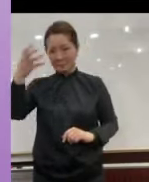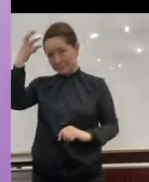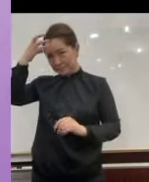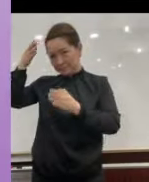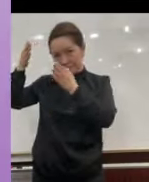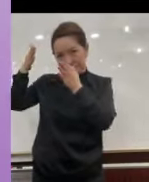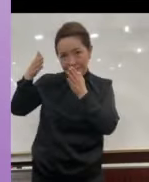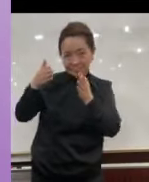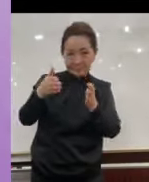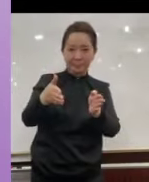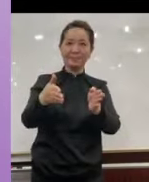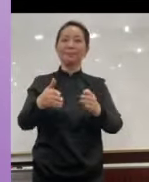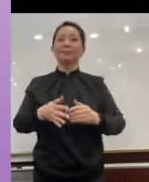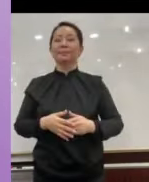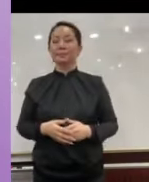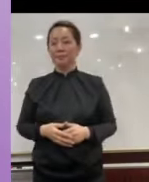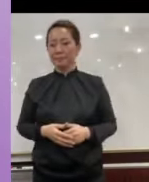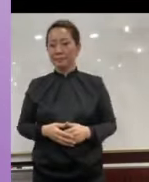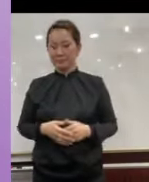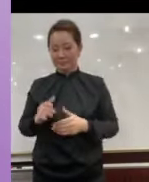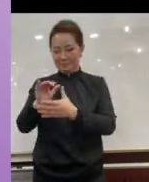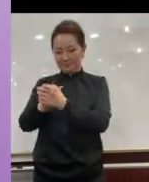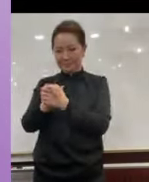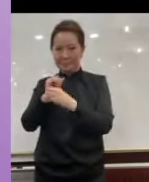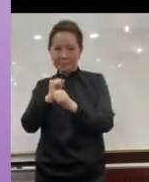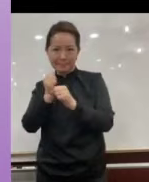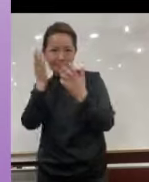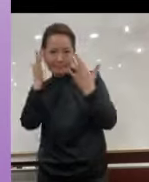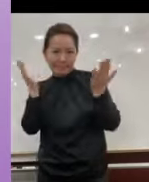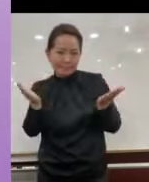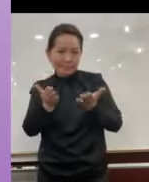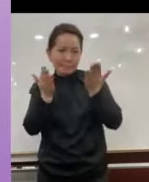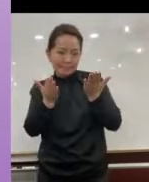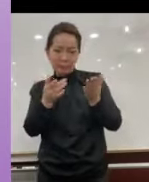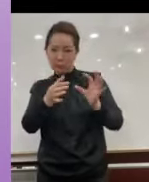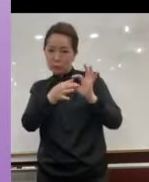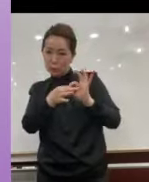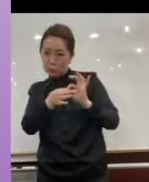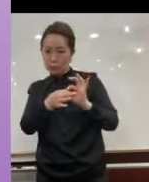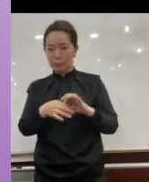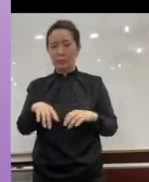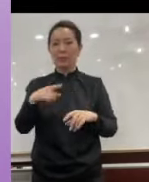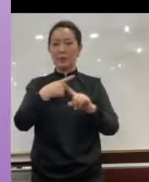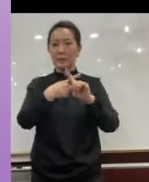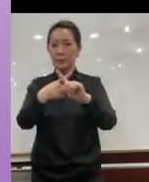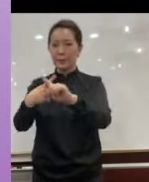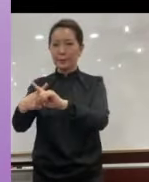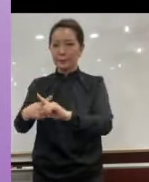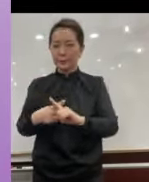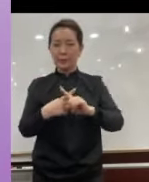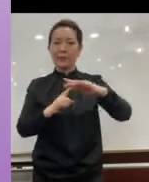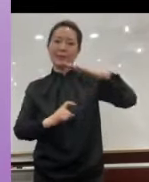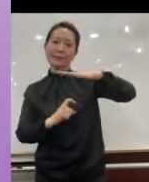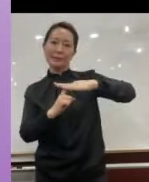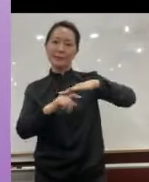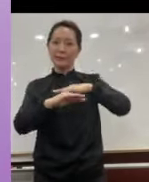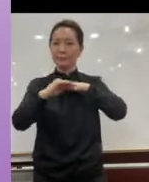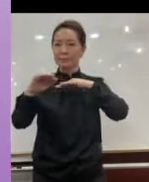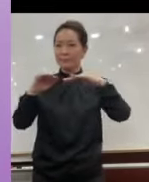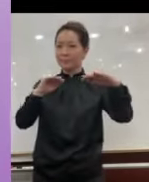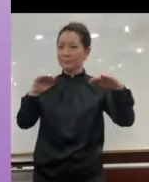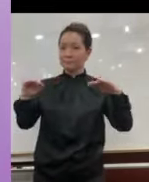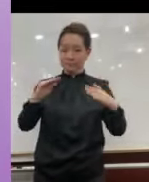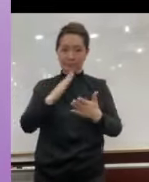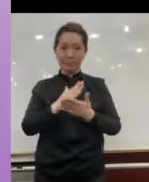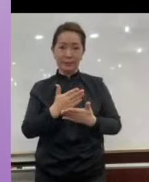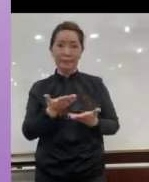газрын зүгээс одоо найдвартай арга хэмжээ авах үүднээс нэлээ одоо хөл хорой хязгаарлалтыг тавьж байгаа.